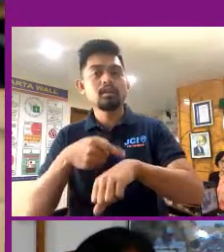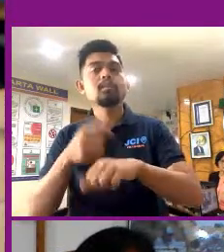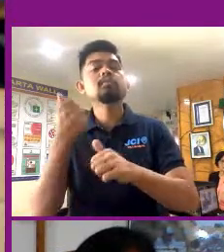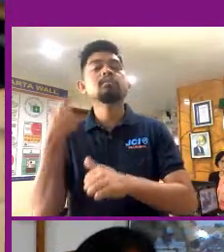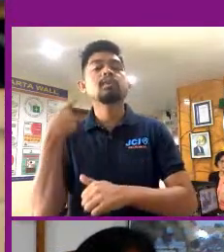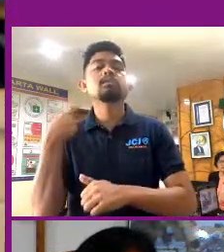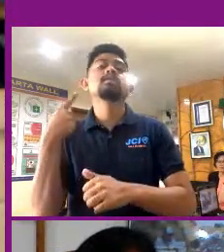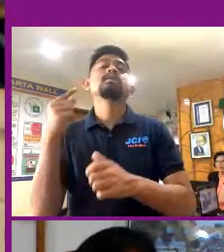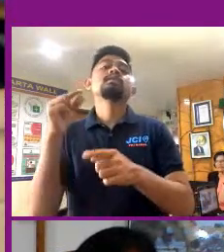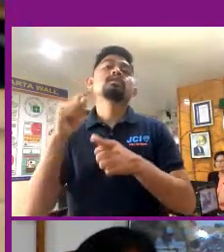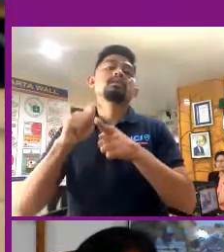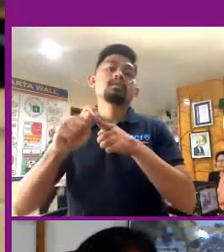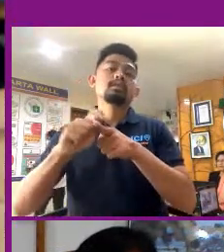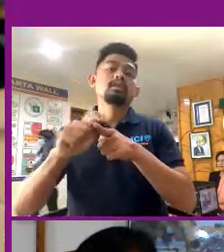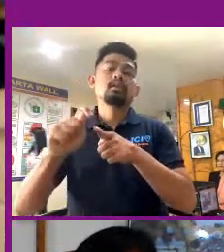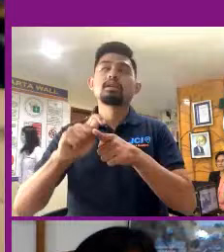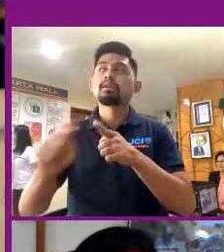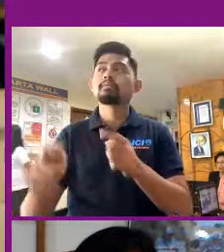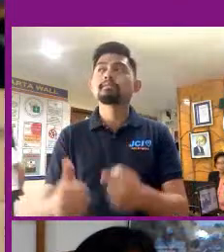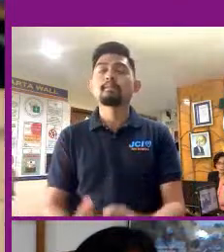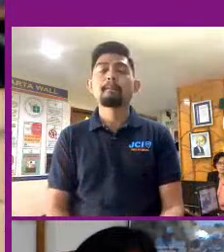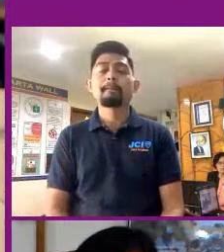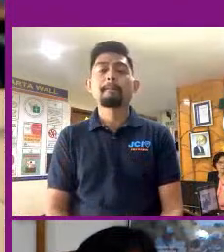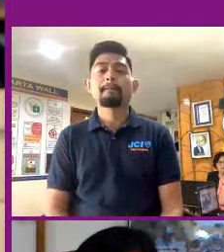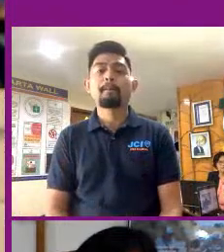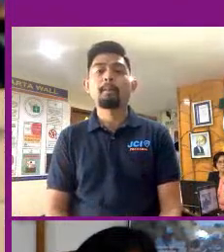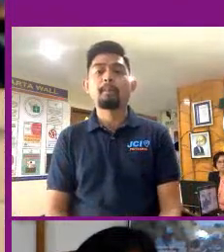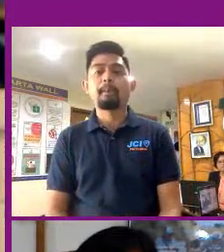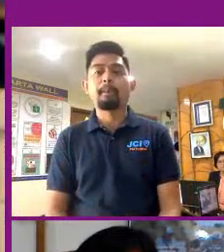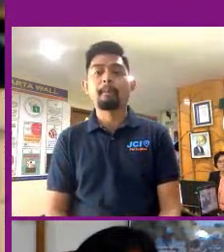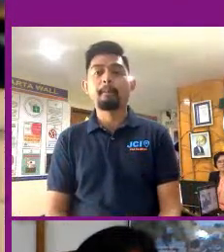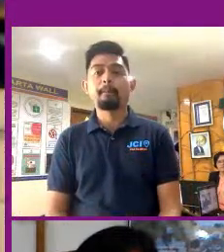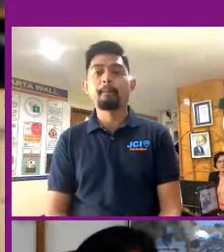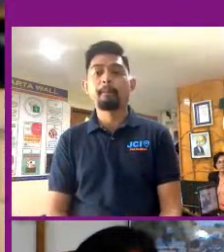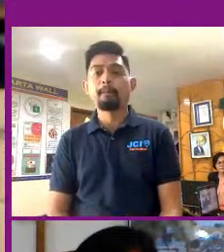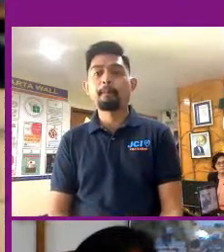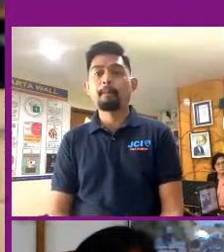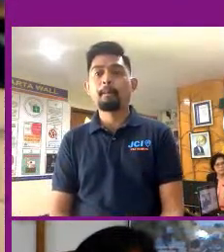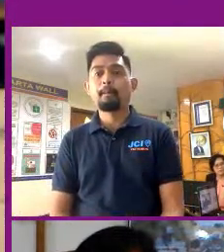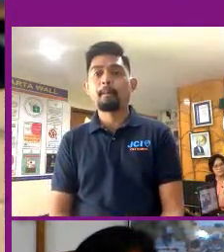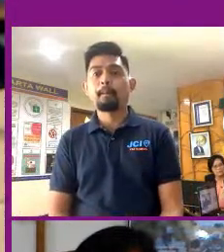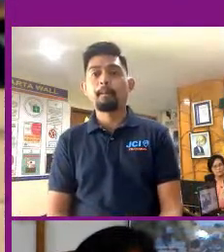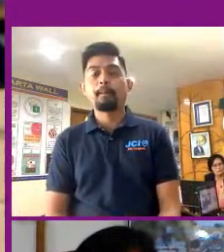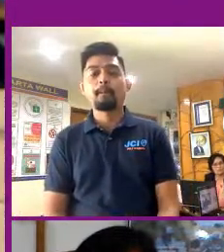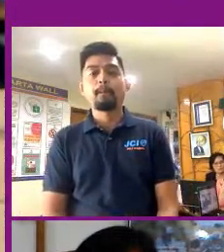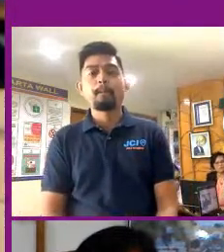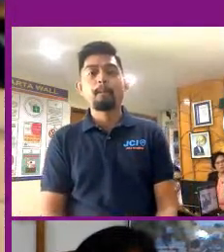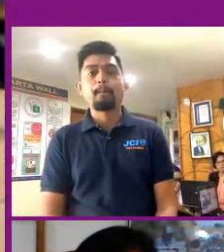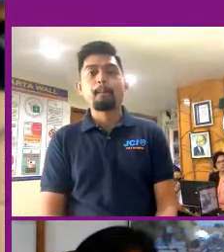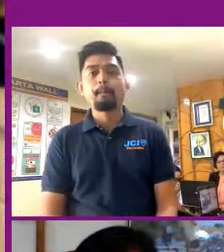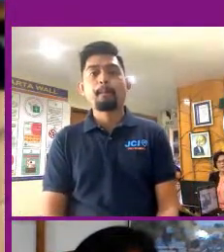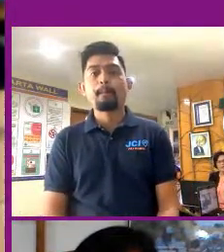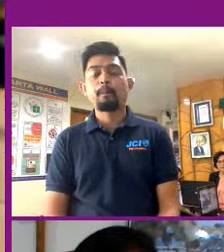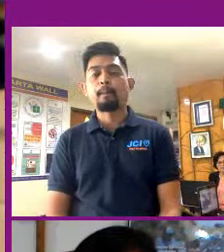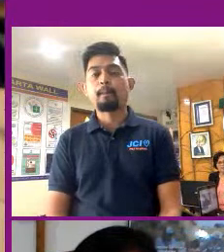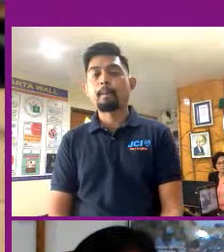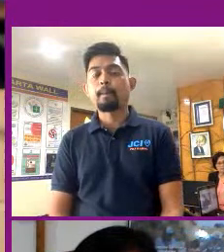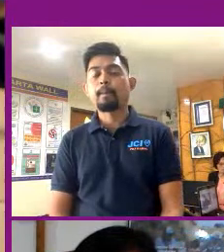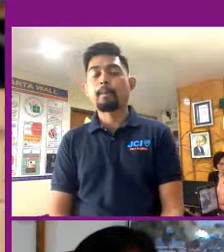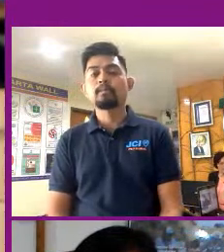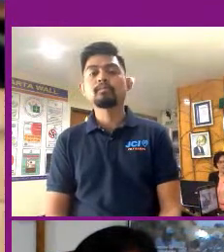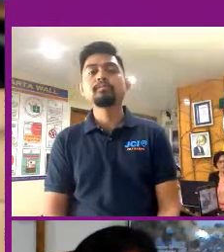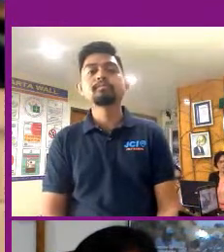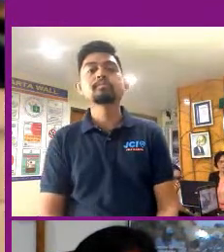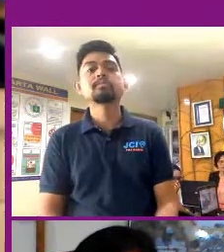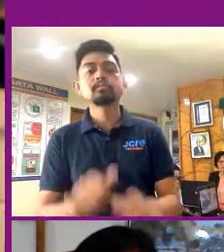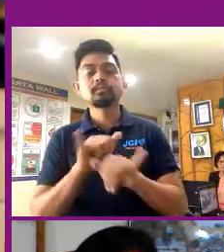training. Eh, pwede naman yan na, ano eh, na ekonomiyang, hindi na yung nagtitrain ka doon sa, ano, sa malalaking, ano,